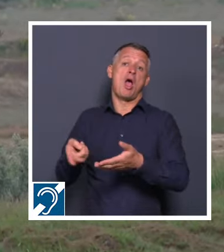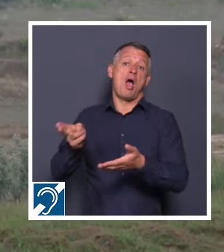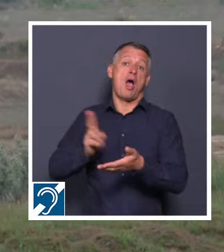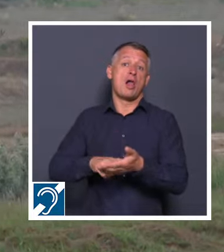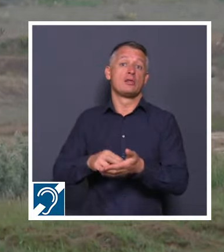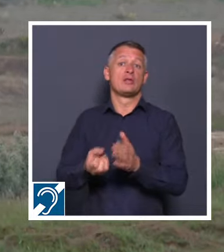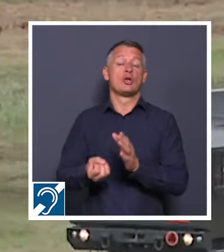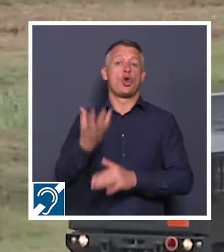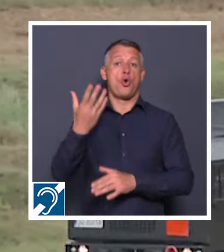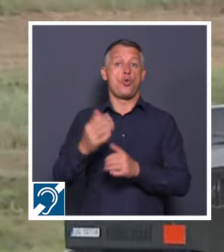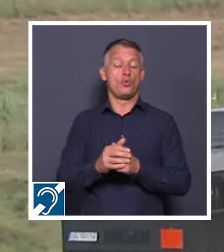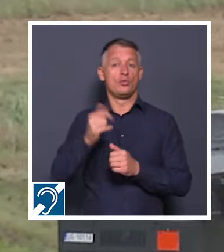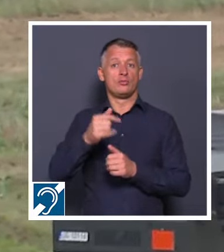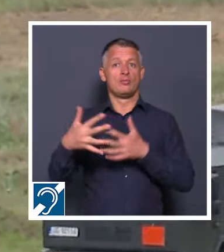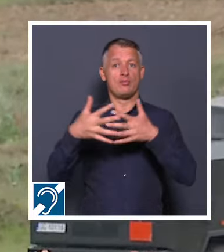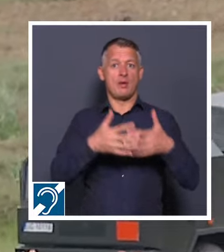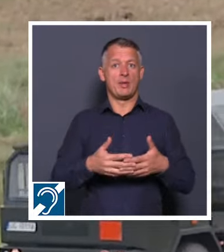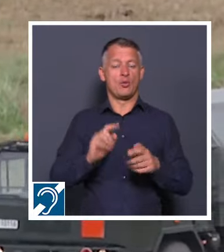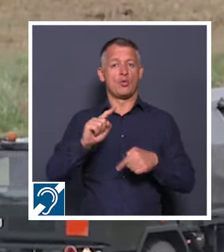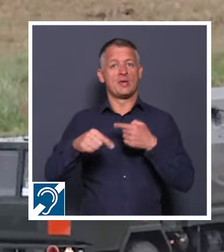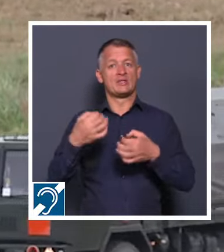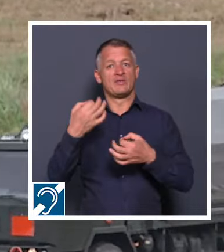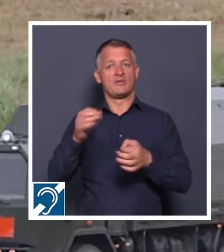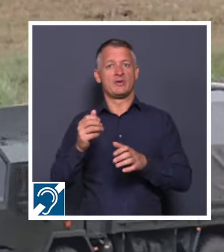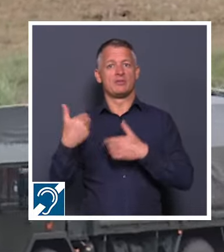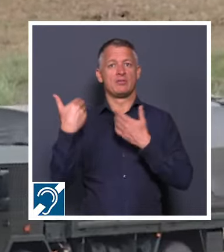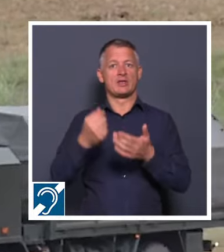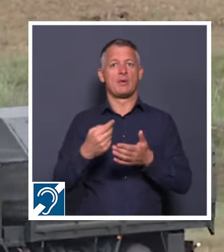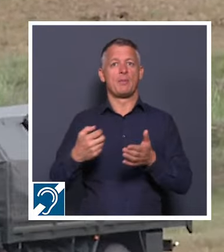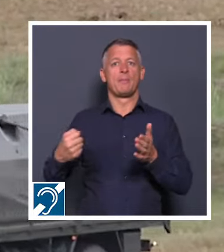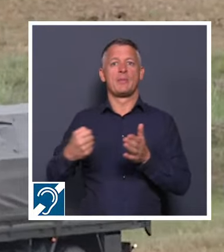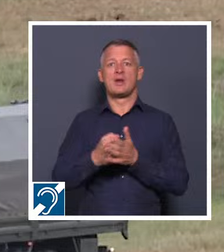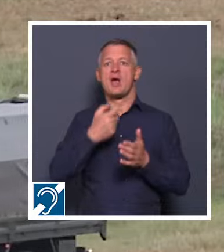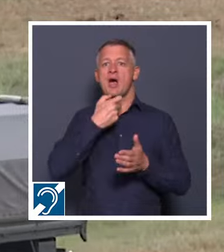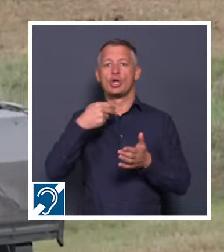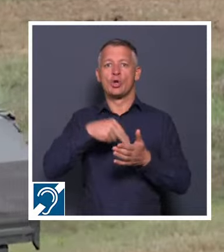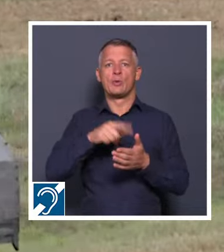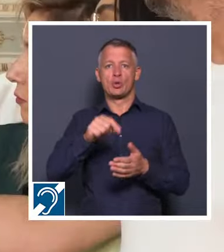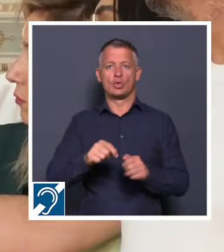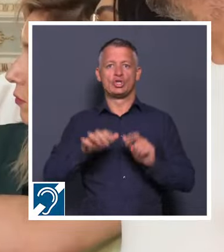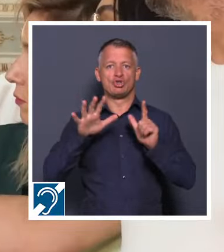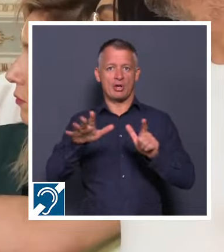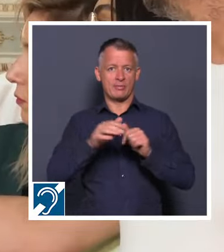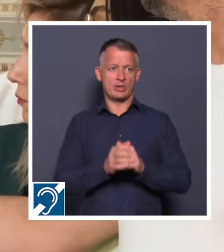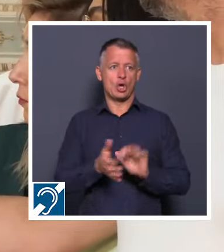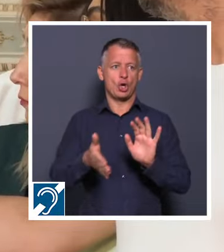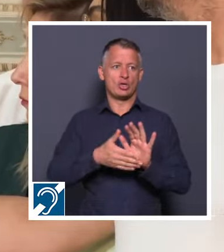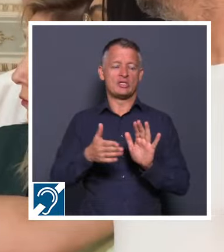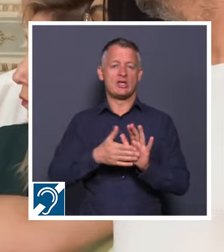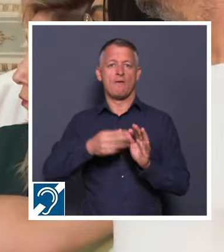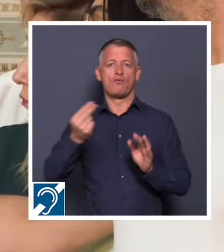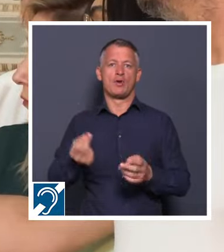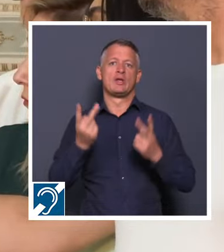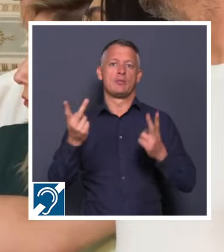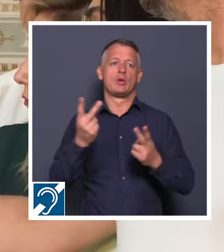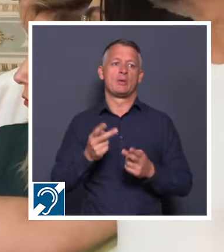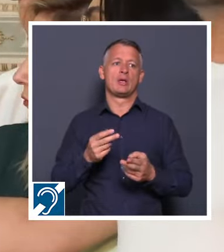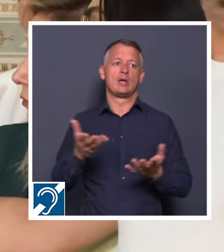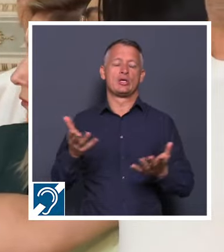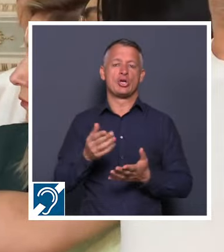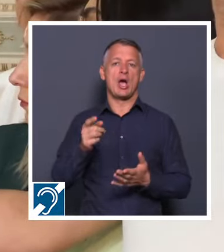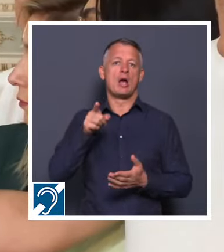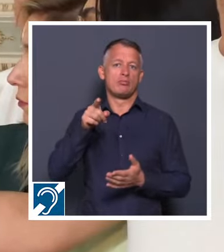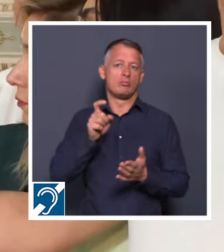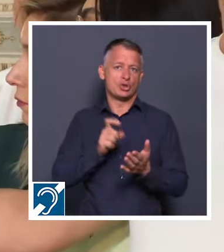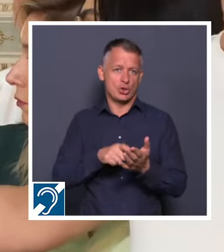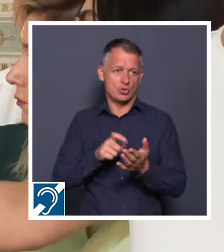partenerul american, care ar urma să fie livrată până în 2027. O condiție foarte importantă pe care eu am cerut-o și, de